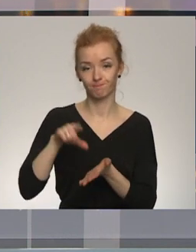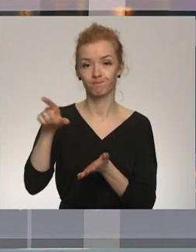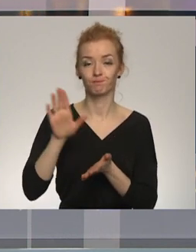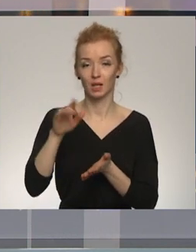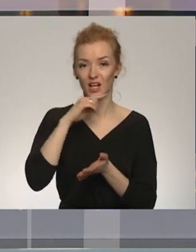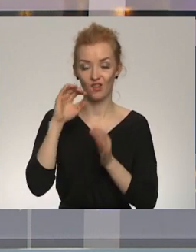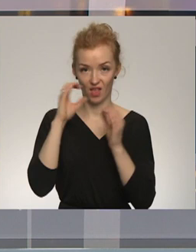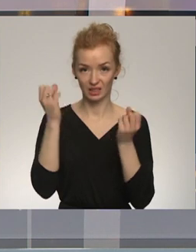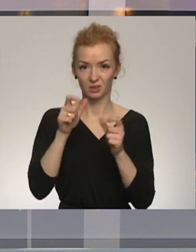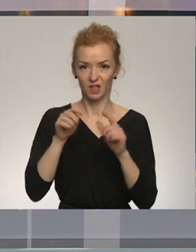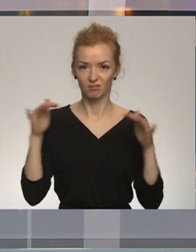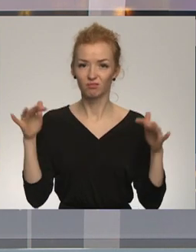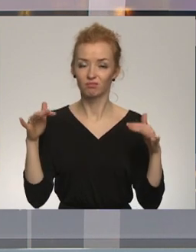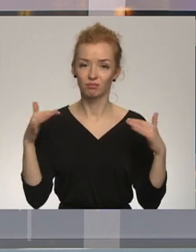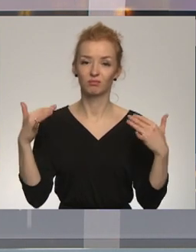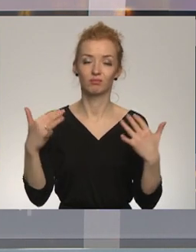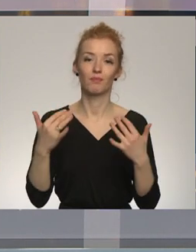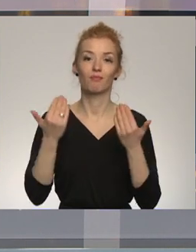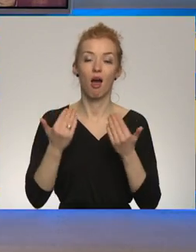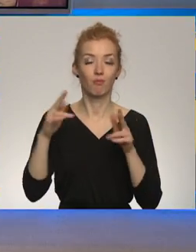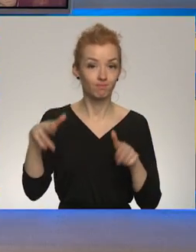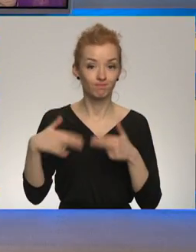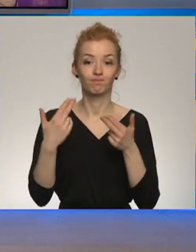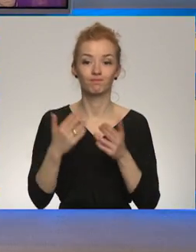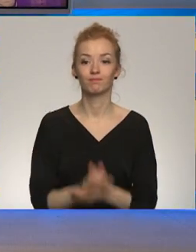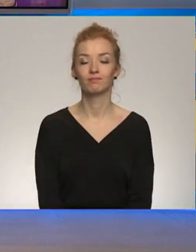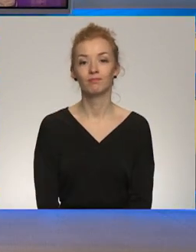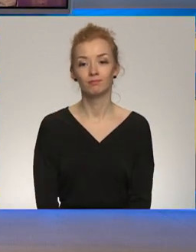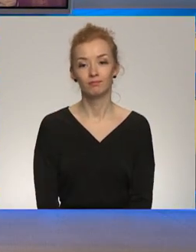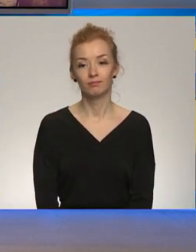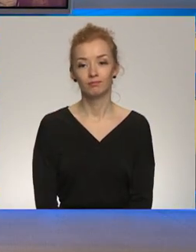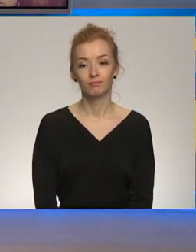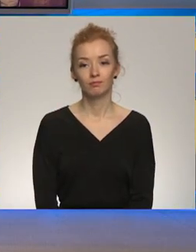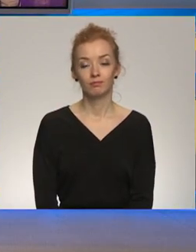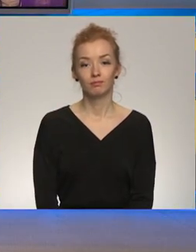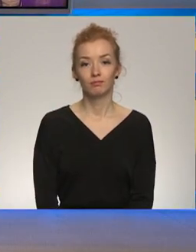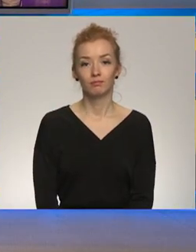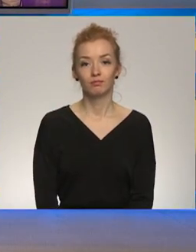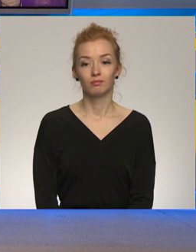Ukrainai ierodas arvien vairāk. Cilvēki pieslēdzamies tiešraidē. Madara, sveika, vārds tev.